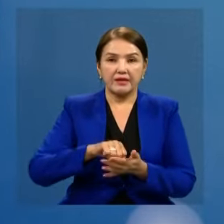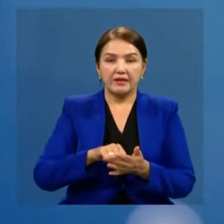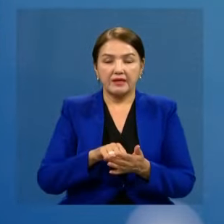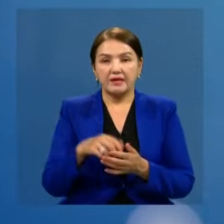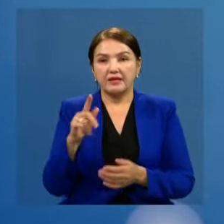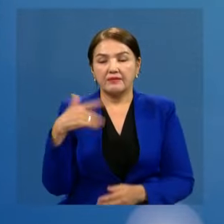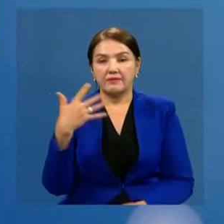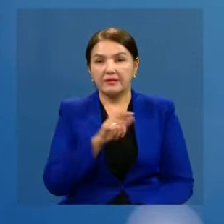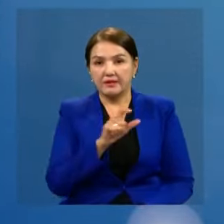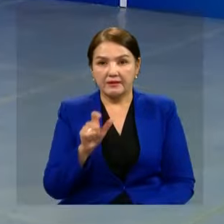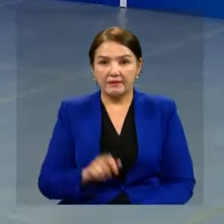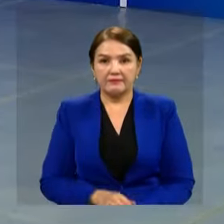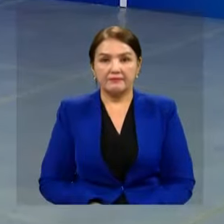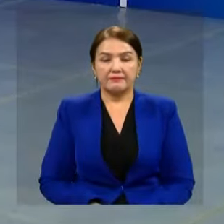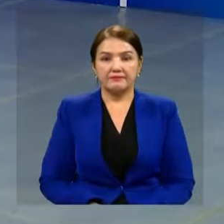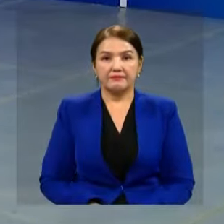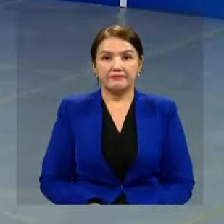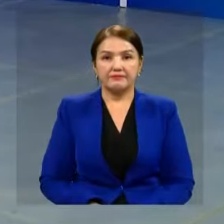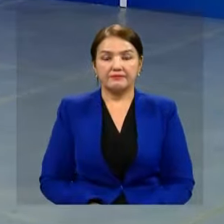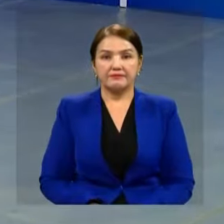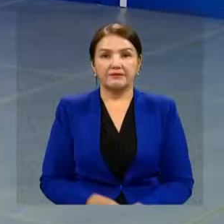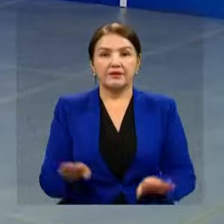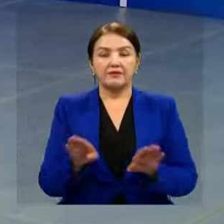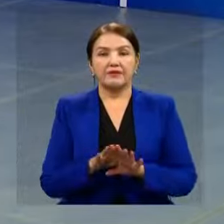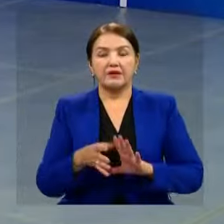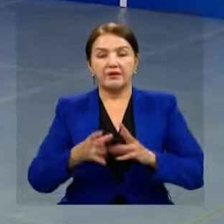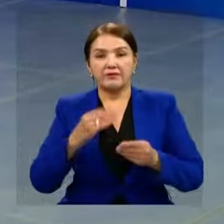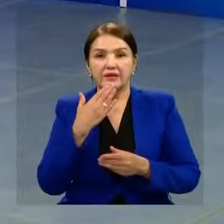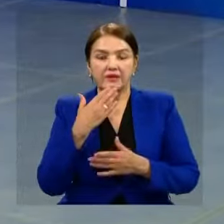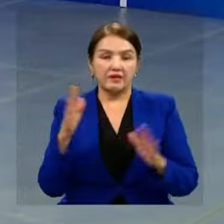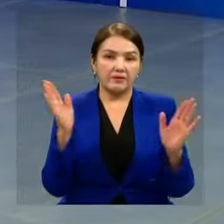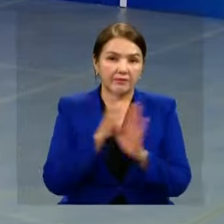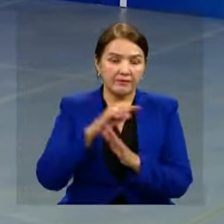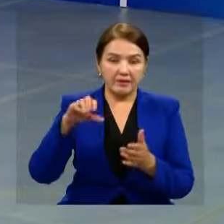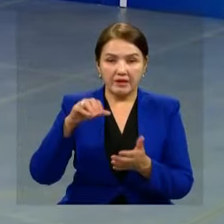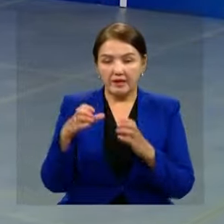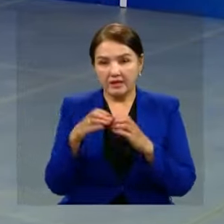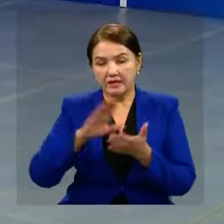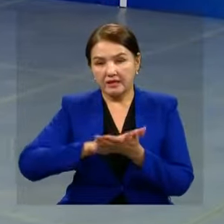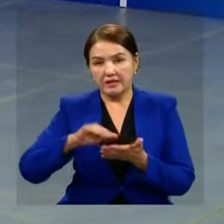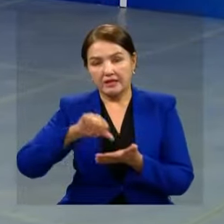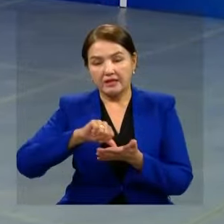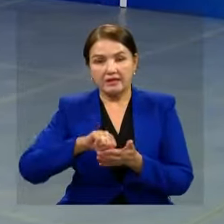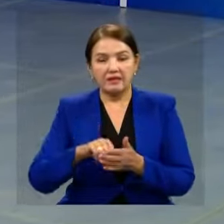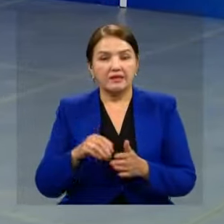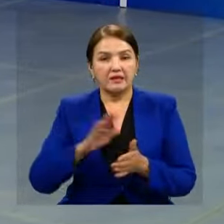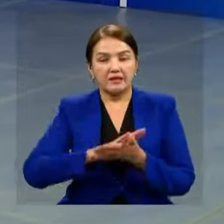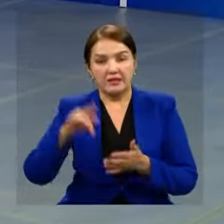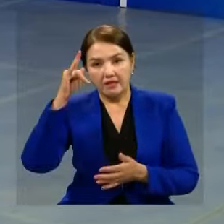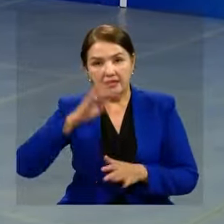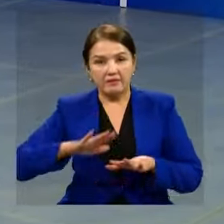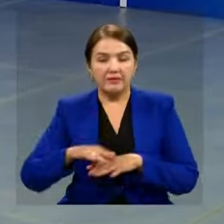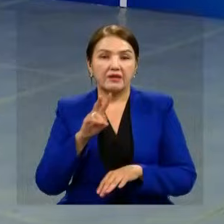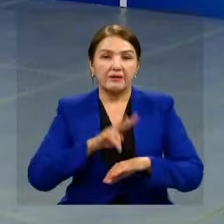порядка 150 человек. Также в общенациональную экологическую акцию «Таза Казахстан» вносит свой вклад